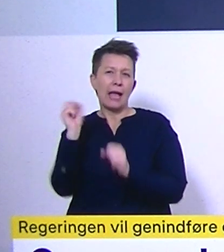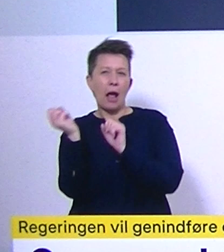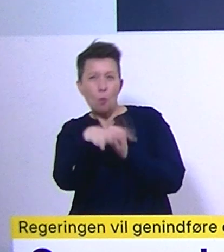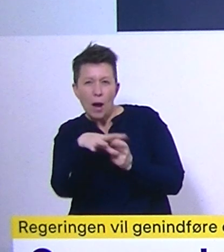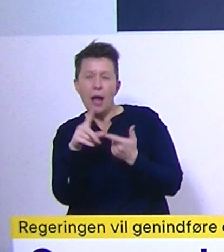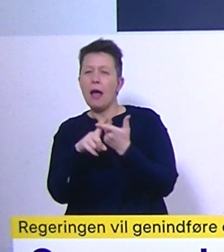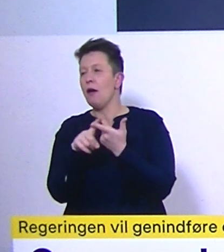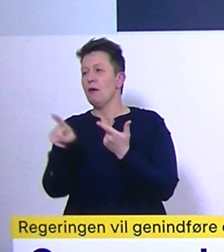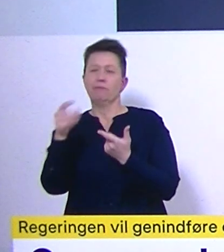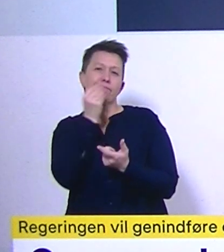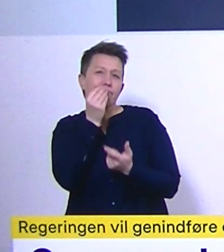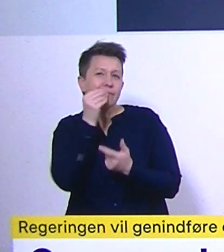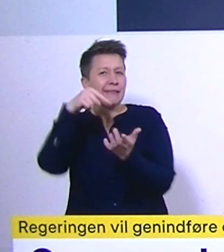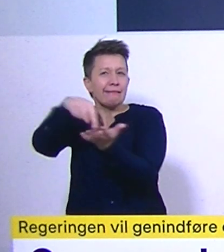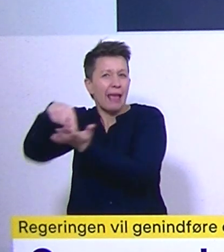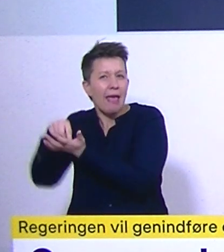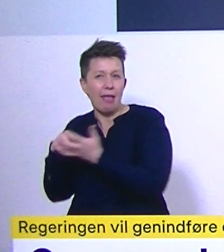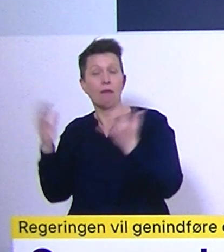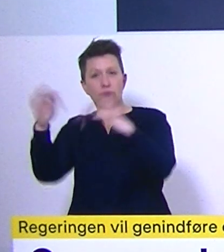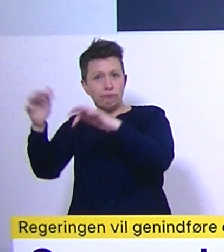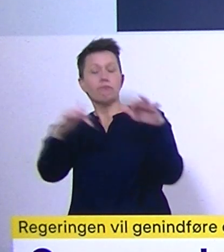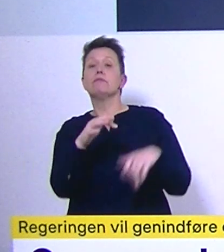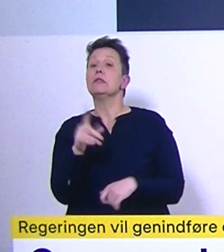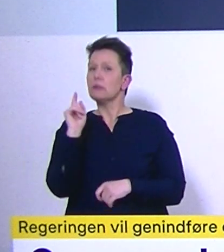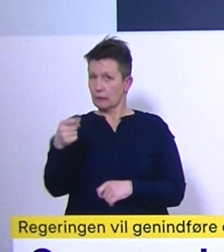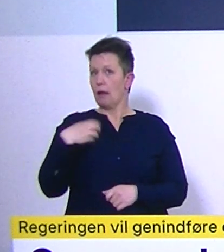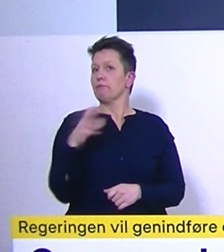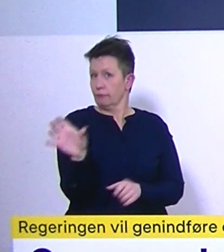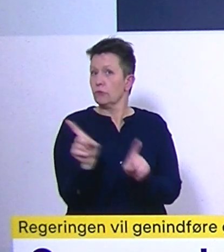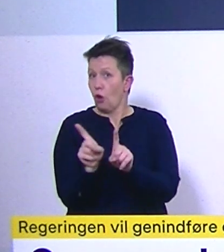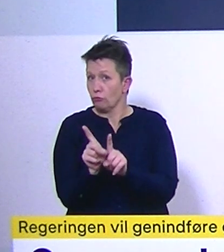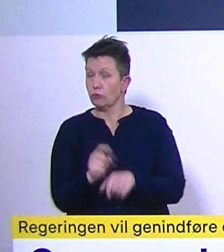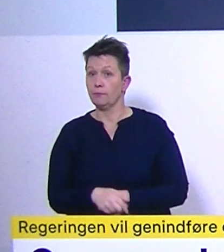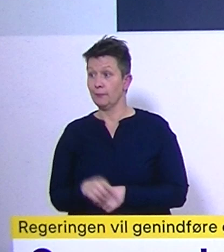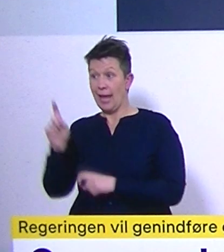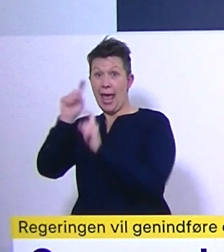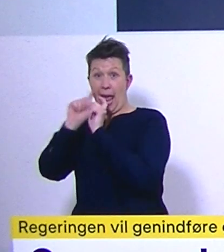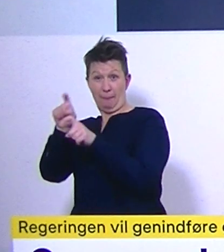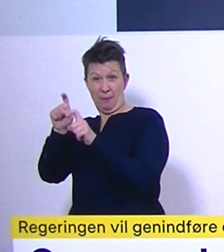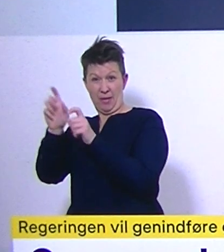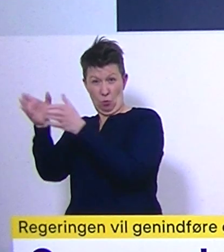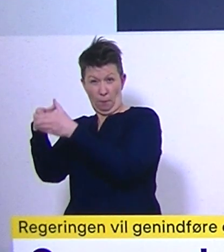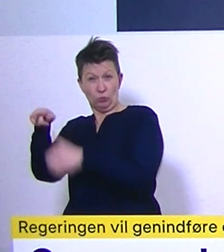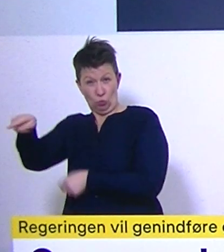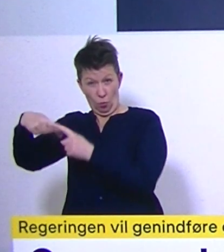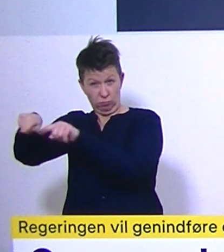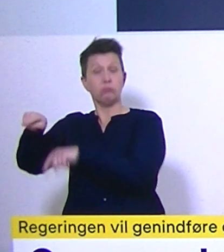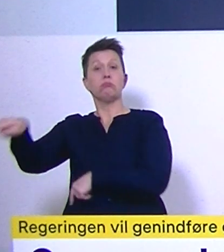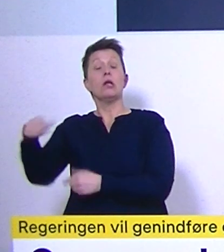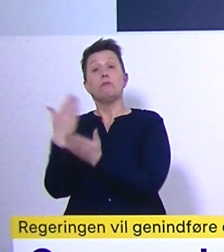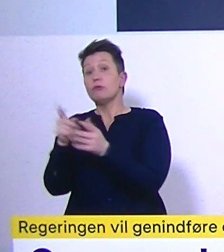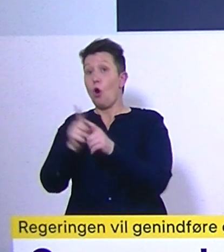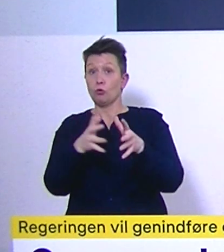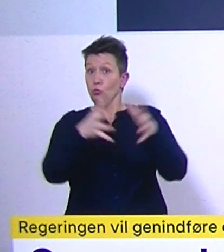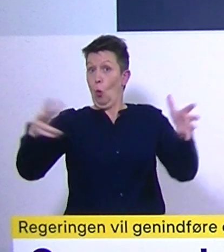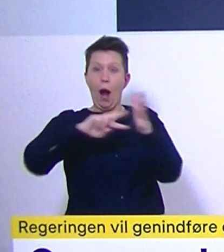i Epidemikommissionen, at der bliver indført krav om coronapass i forbindelse med større forsamlinger og større arrangementer. Og der bliver den